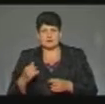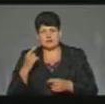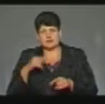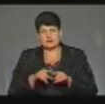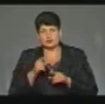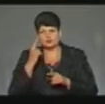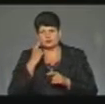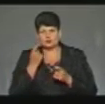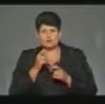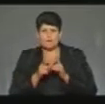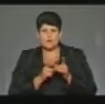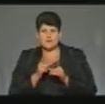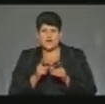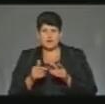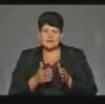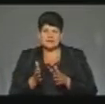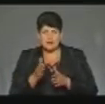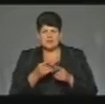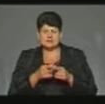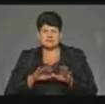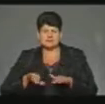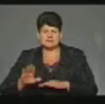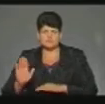трошки поміняємо ми ще схему, але це буде згодом.